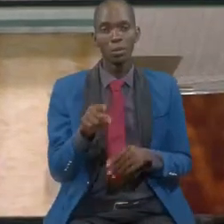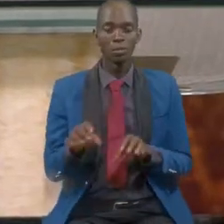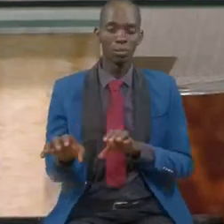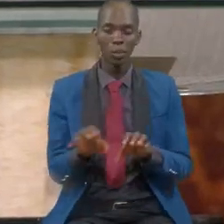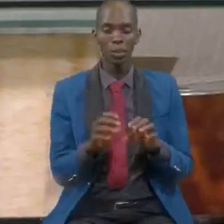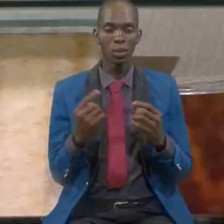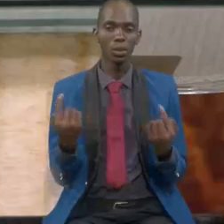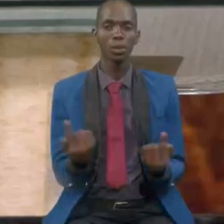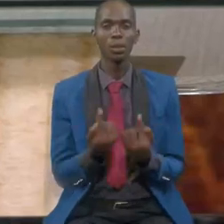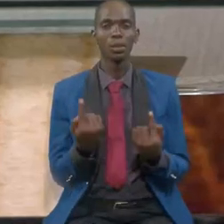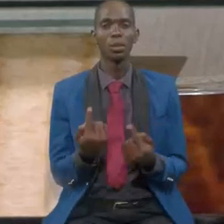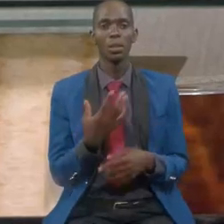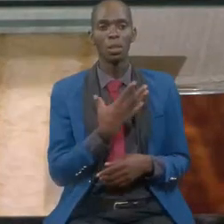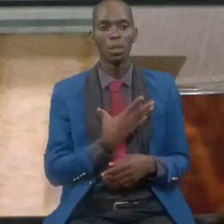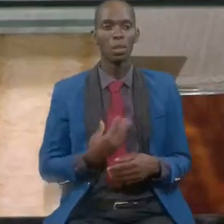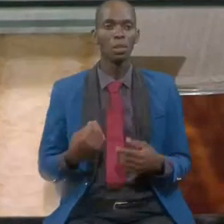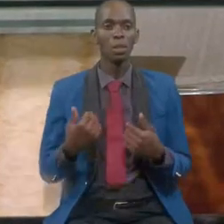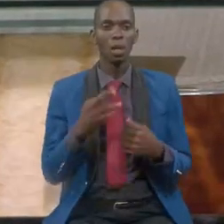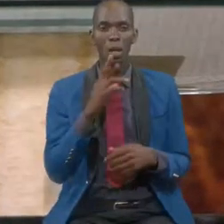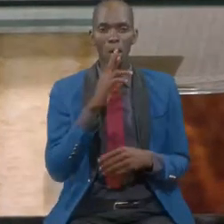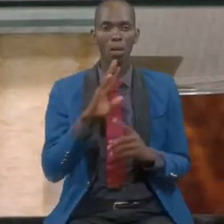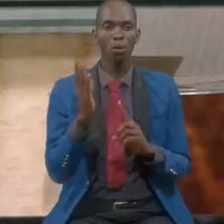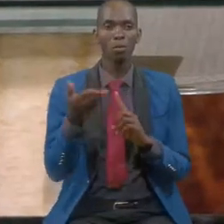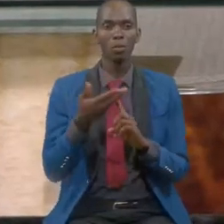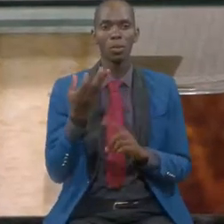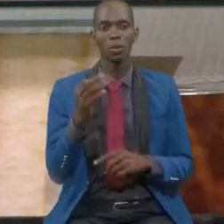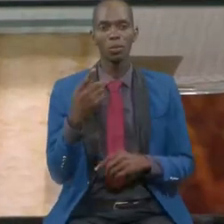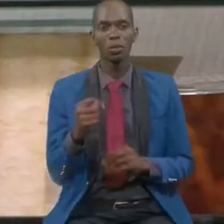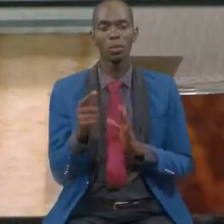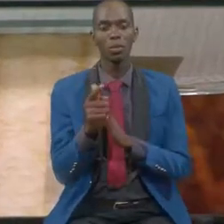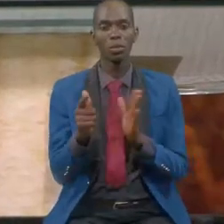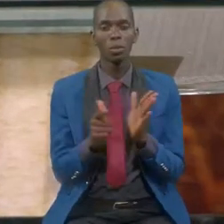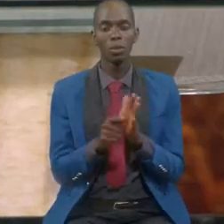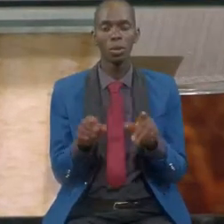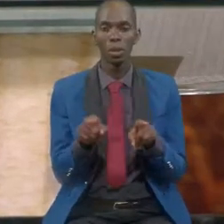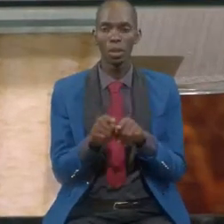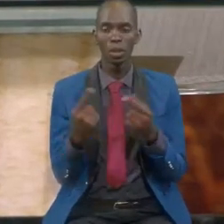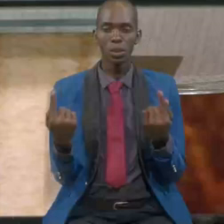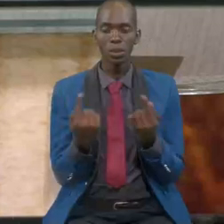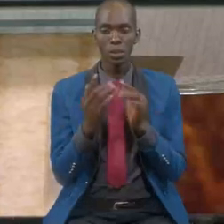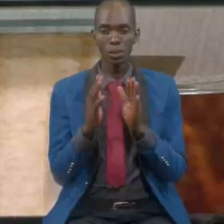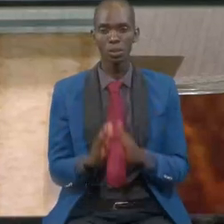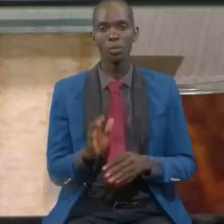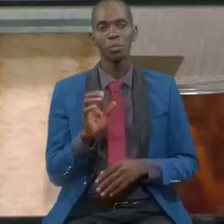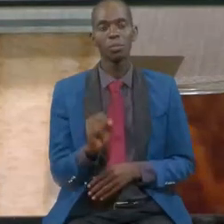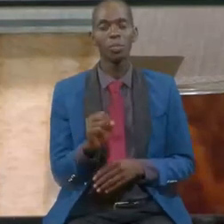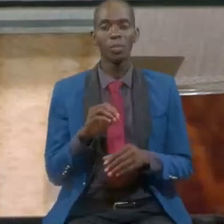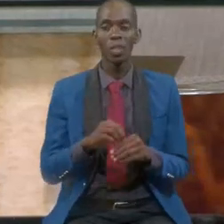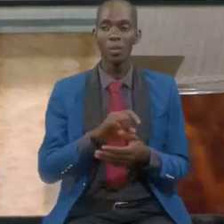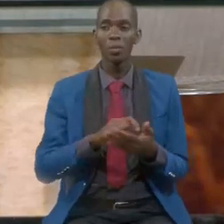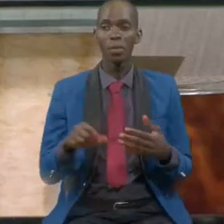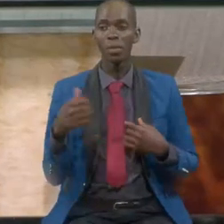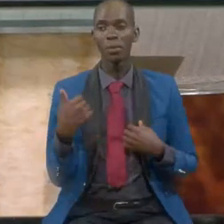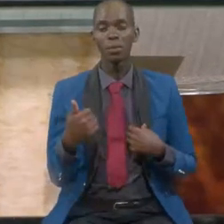Si vous faites acception de personne, vous commettez un péché. Vous êtes condamné par la loi comme des